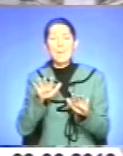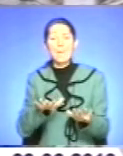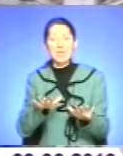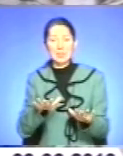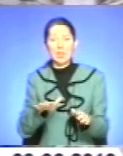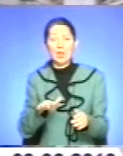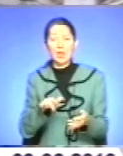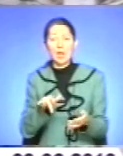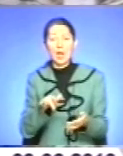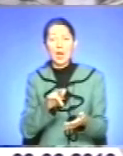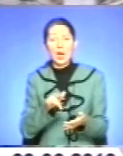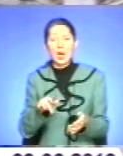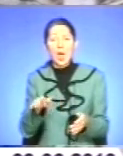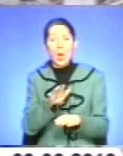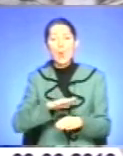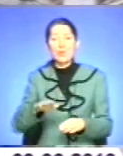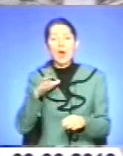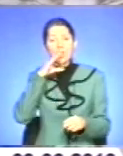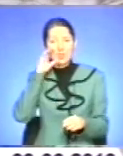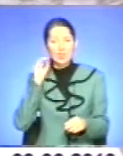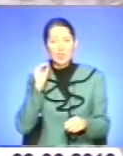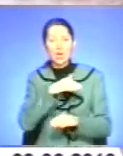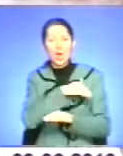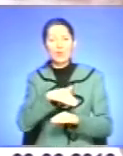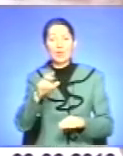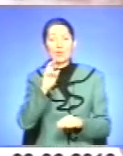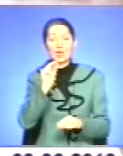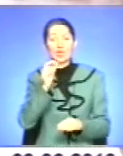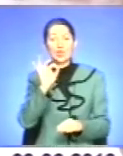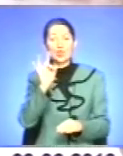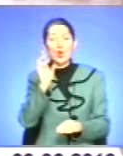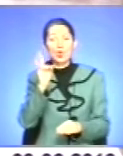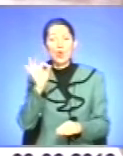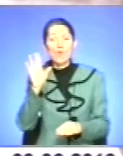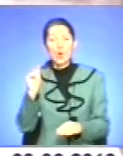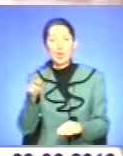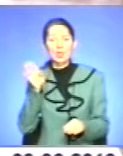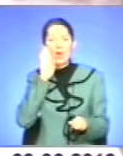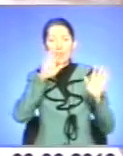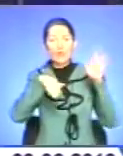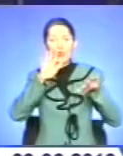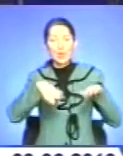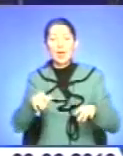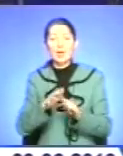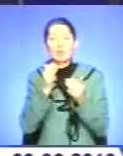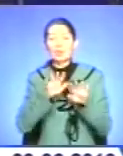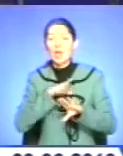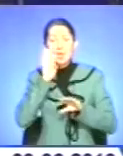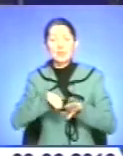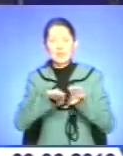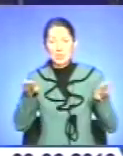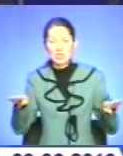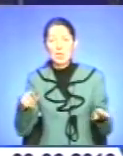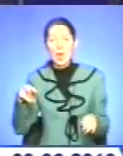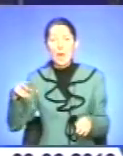Чорновола. Там злива залила пішохідний перехід і каналізаційні мережі. Наразі ситуація у Тернополі